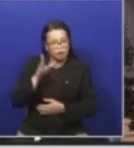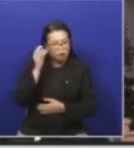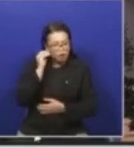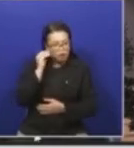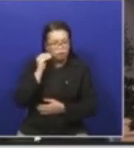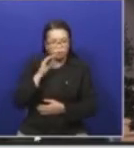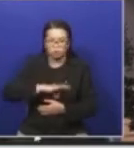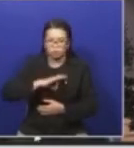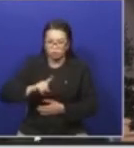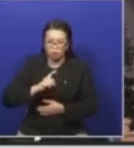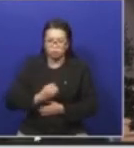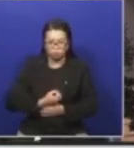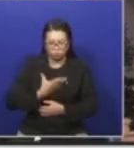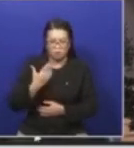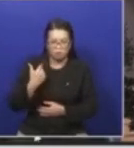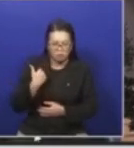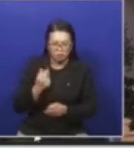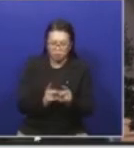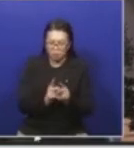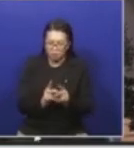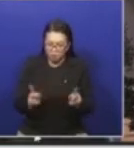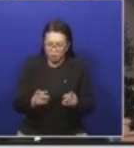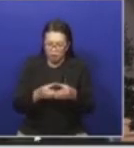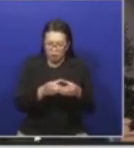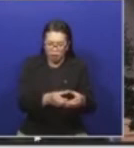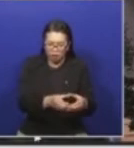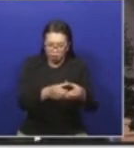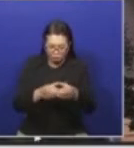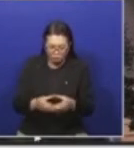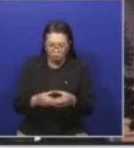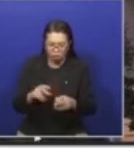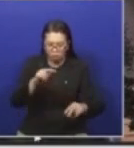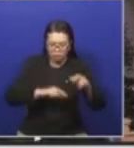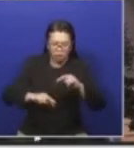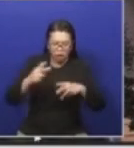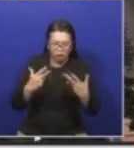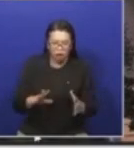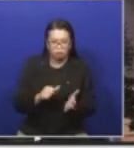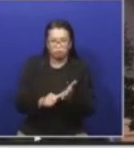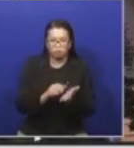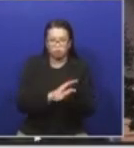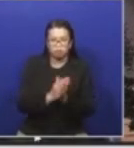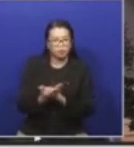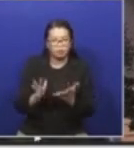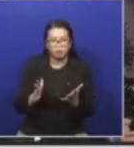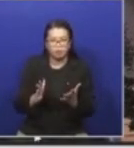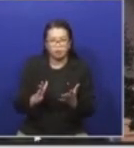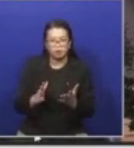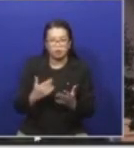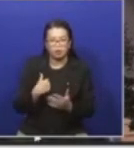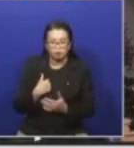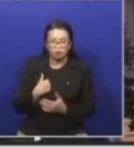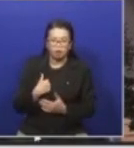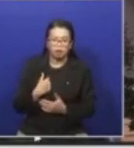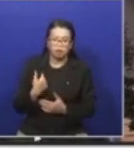ค่อนข้างตกใจนะครับว่ากรรมธิการชุดนี้ไปแล้วกลับมาไม่มีอะไรเปลี่ยนแปลงมาเลยเพราะว่าในวาระหนึ่งเนี่ยผมนั่งฟังทั้งวันทั้งคืนกับเพื่อนสมาชิ